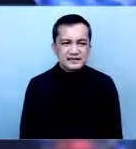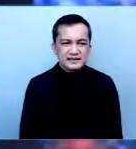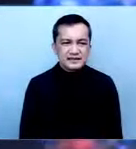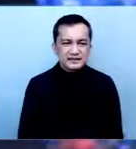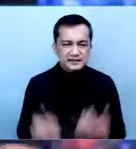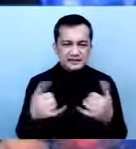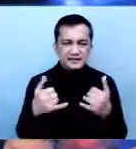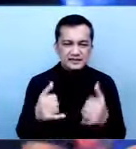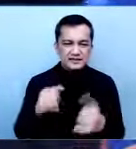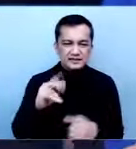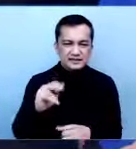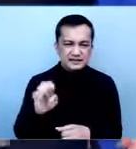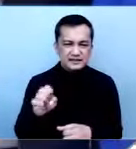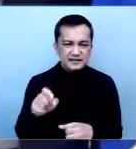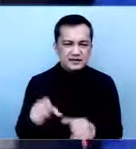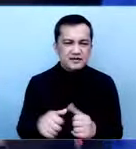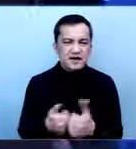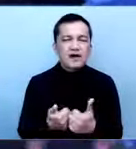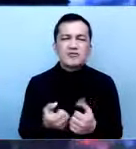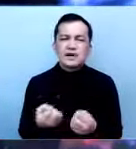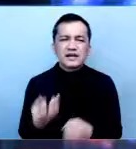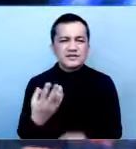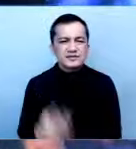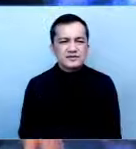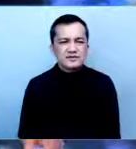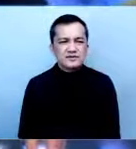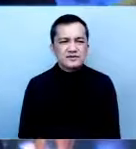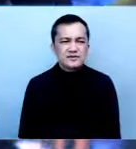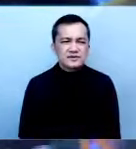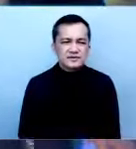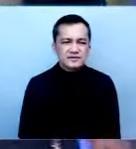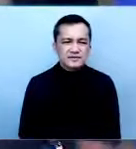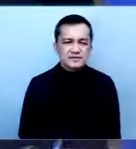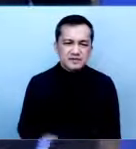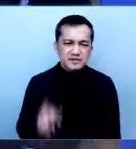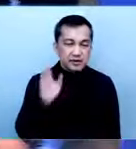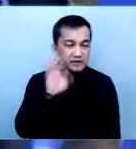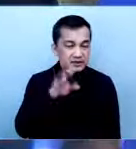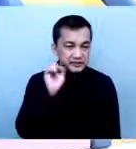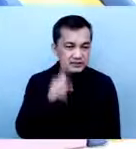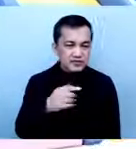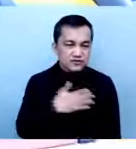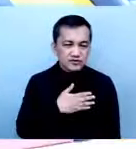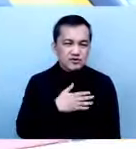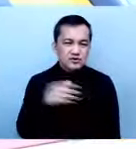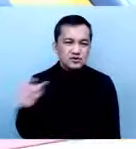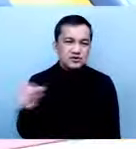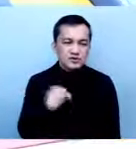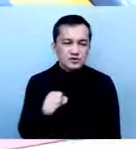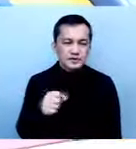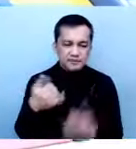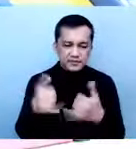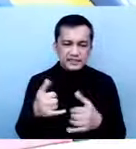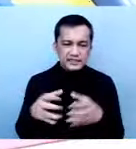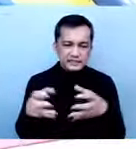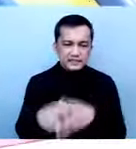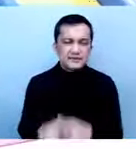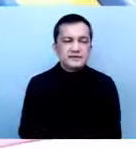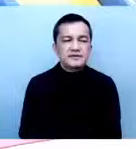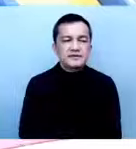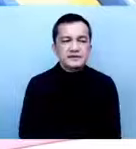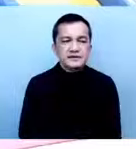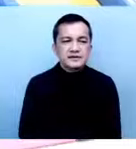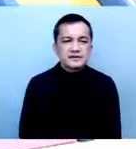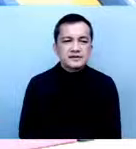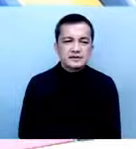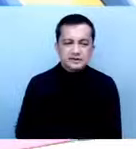Justin, magkano yung pakete, halimbawa, Kenneth, para sa mga kapatid natin na gustong kumuha ng inyong mga playset? Para po dito sa